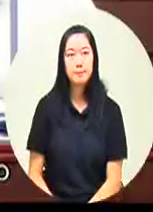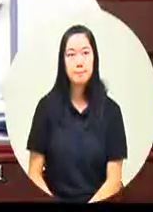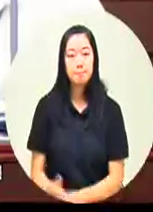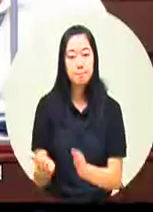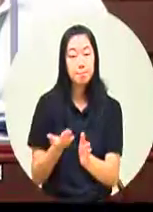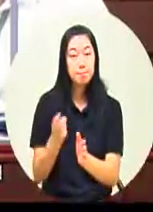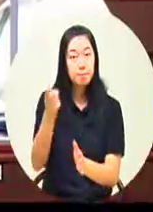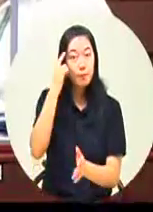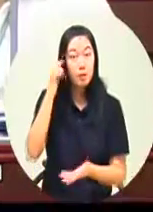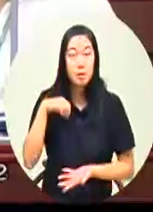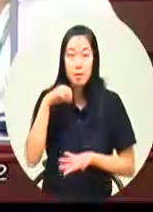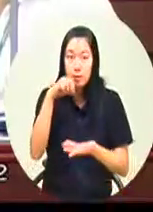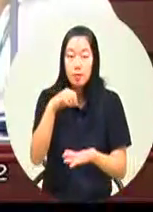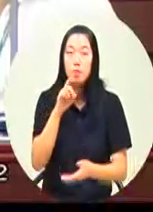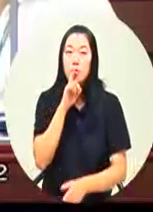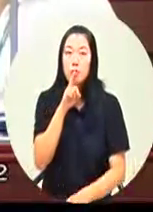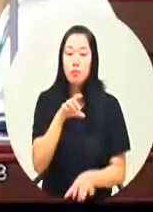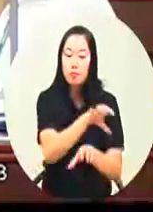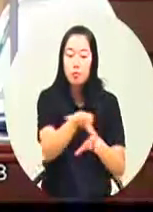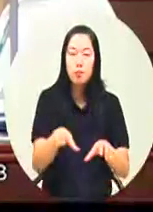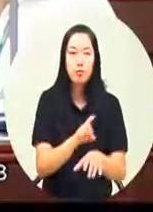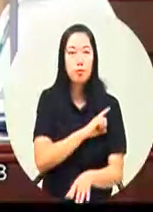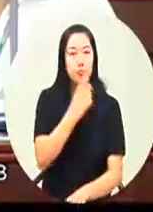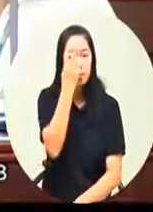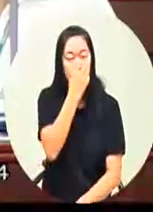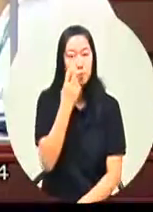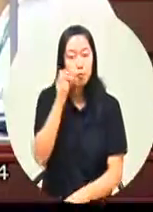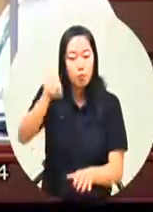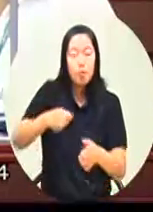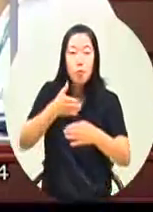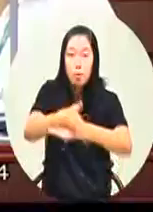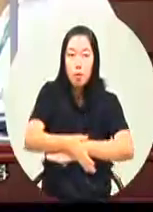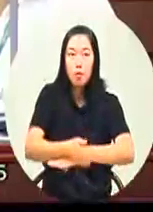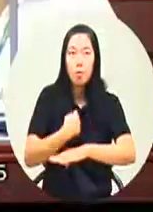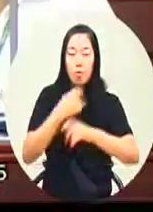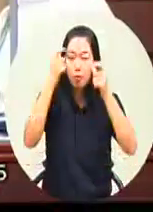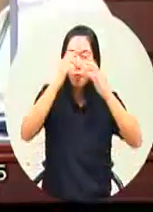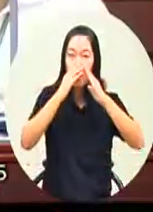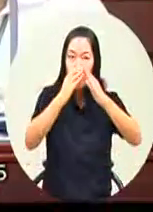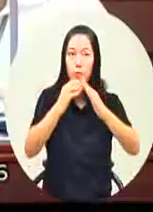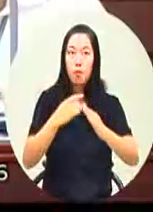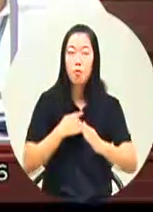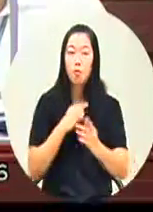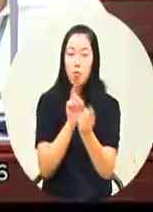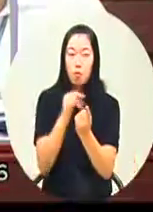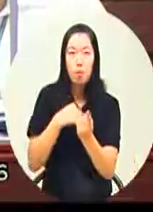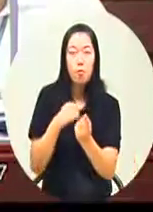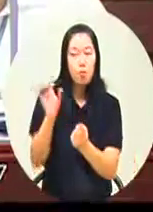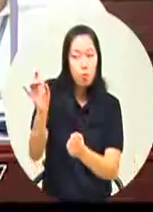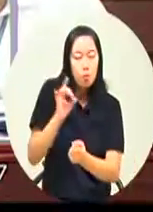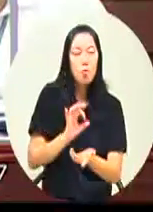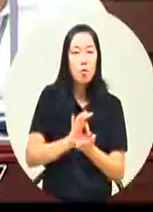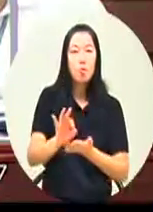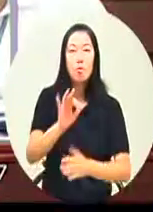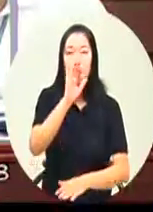也有提到这个环境自治条例的通过在本市，我想对我们来讲，我们会好好的利用这样的一